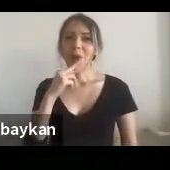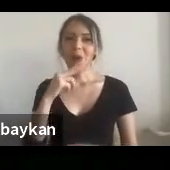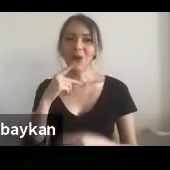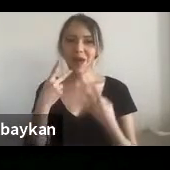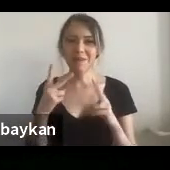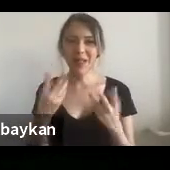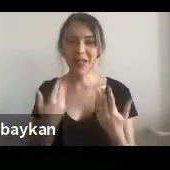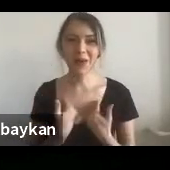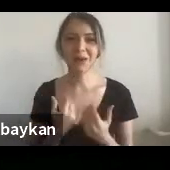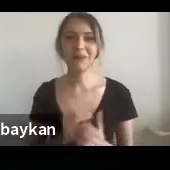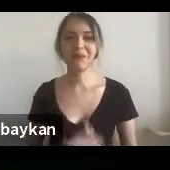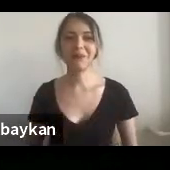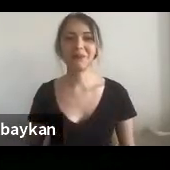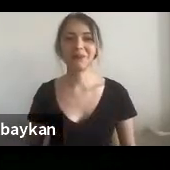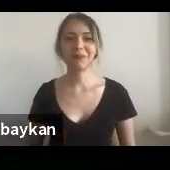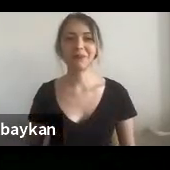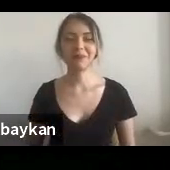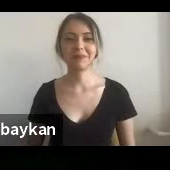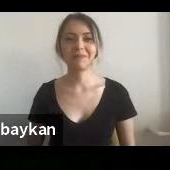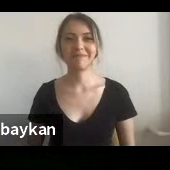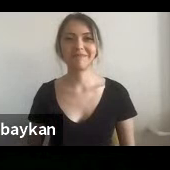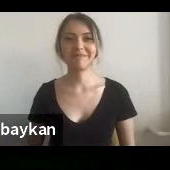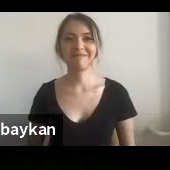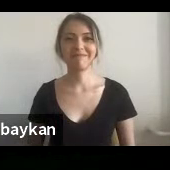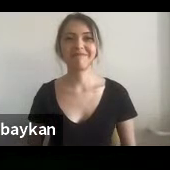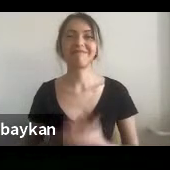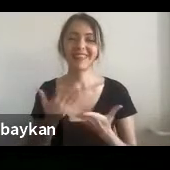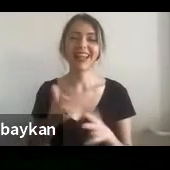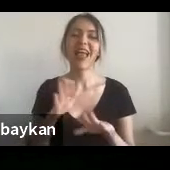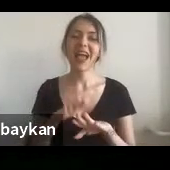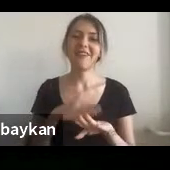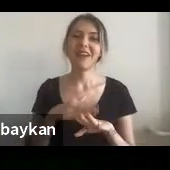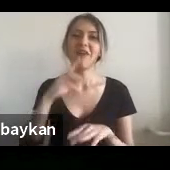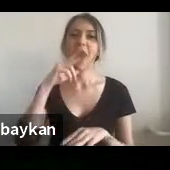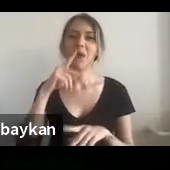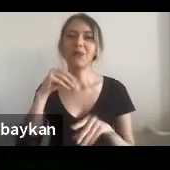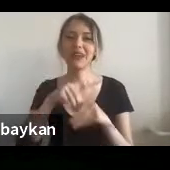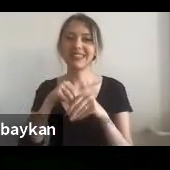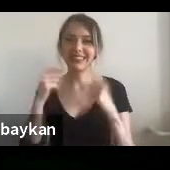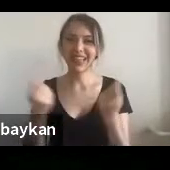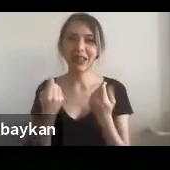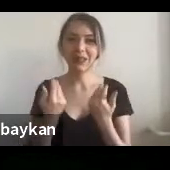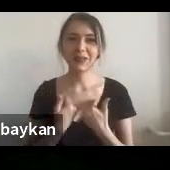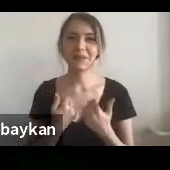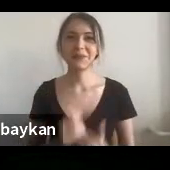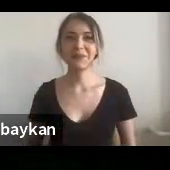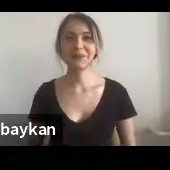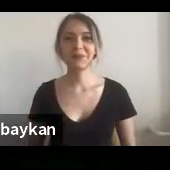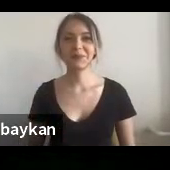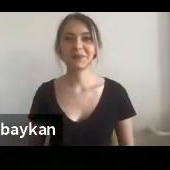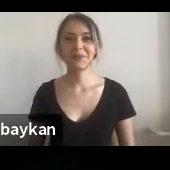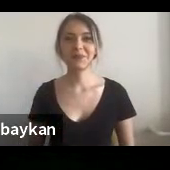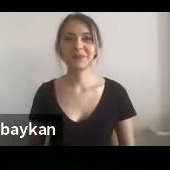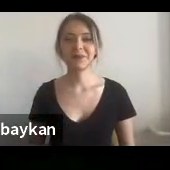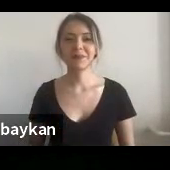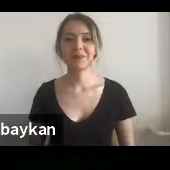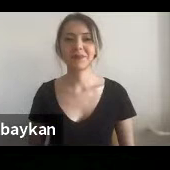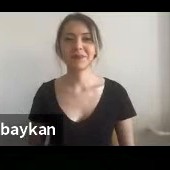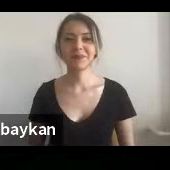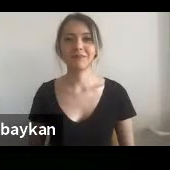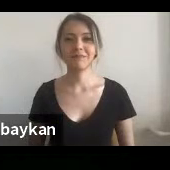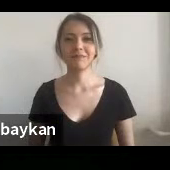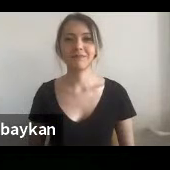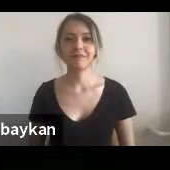zor olanlardanım konuşurken. Yine de elimden gelen çabayı göstereceğim yavaş olmak için.